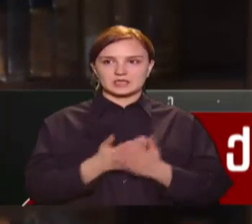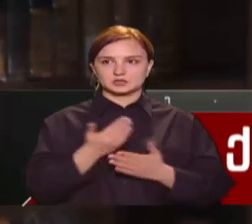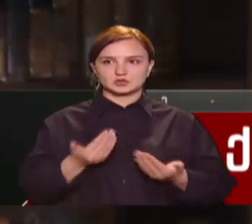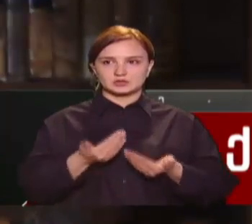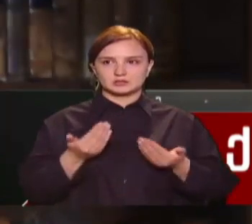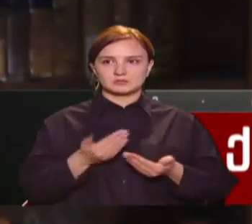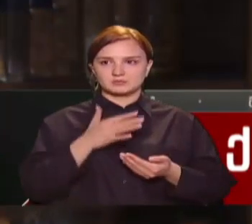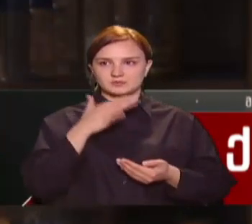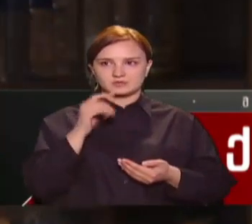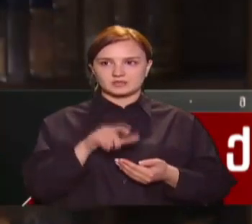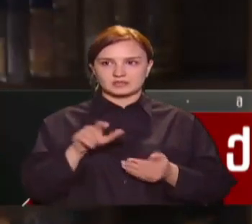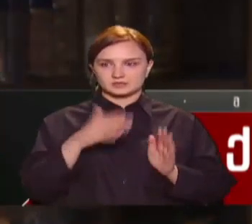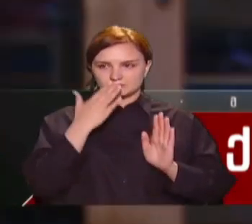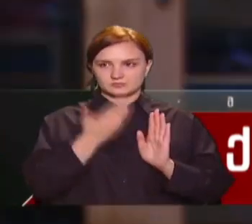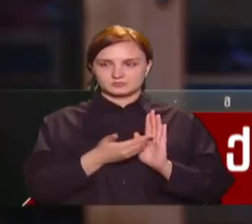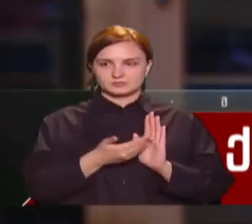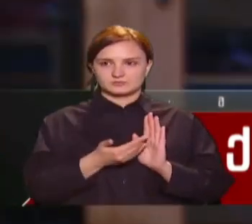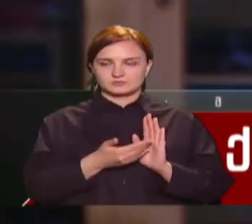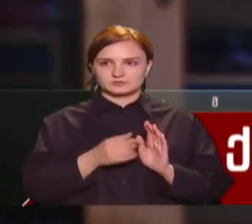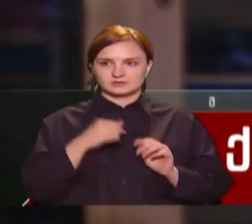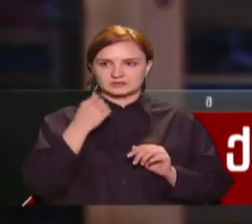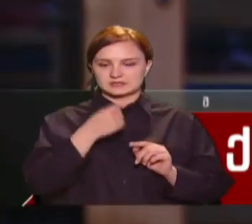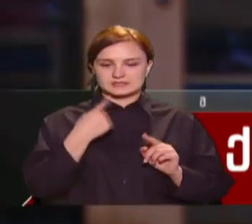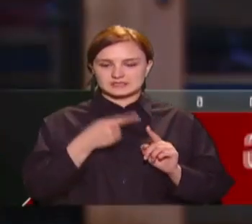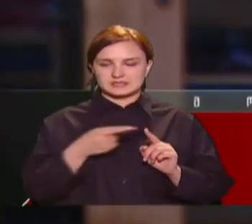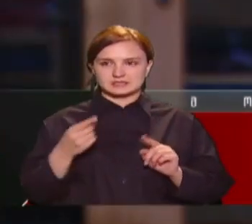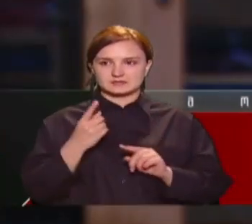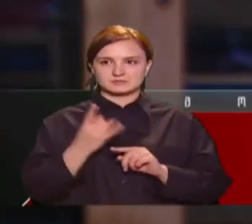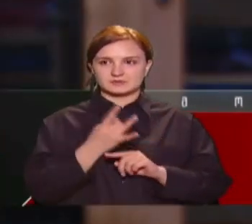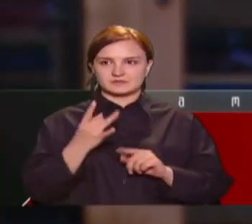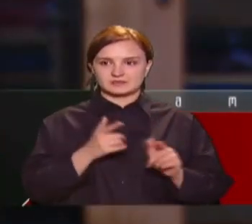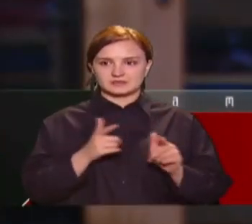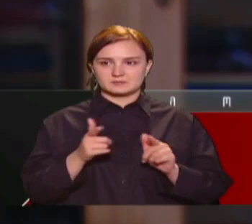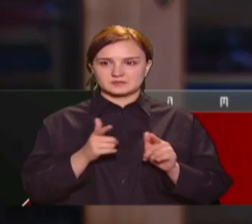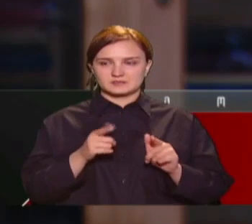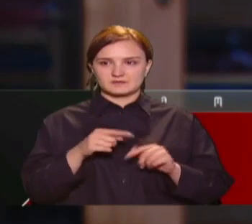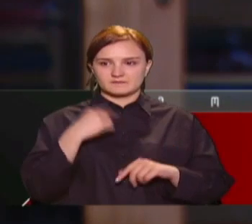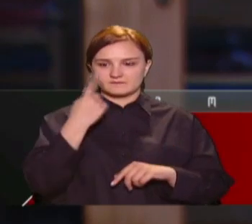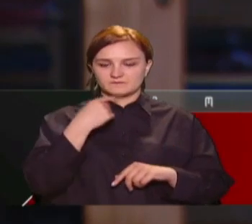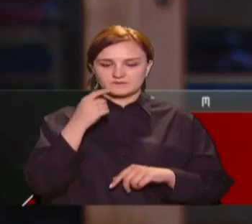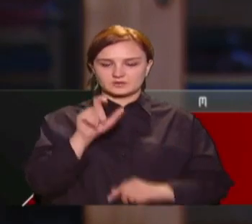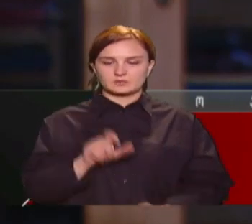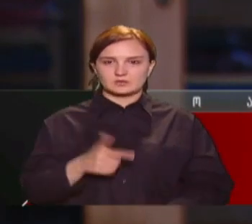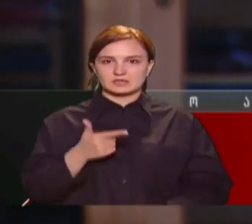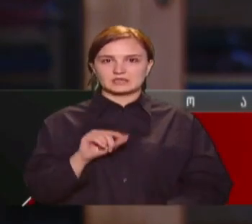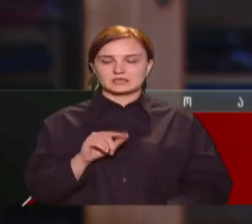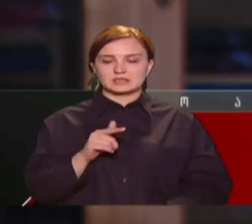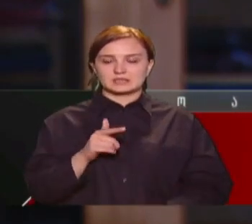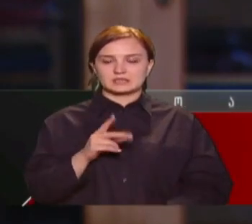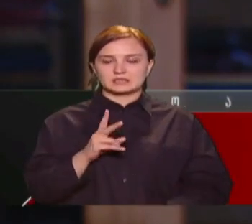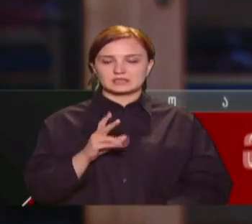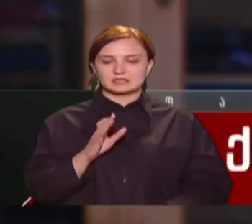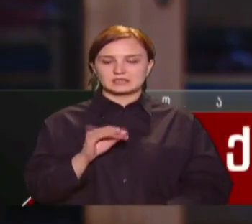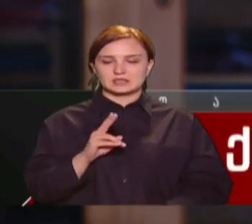ხალხის წარმოჩინებას და ასე შემდეგ. წელს კი პირველად დამზადდა ფიგურა თავად შალვა ქიქოძის